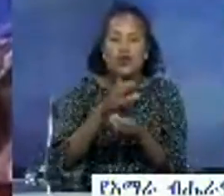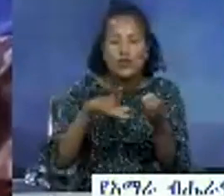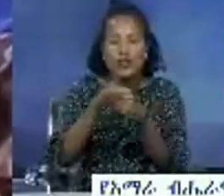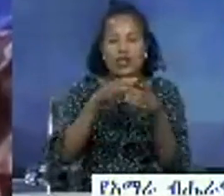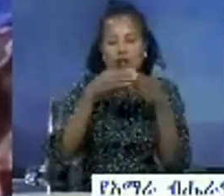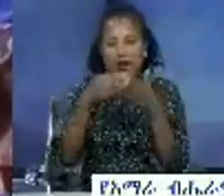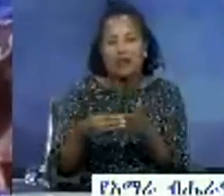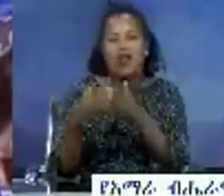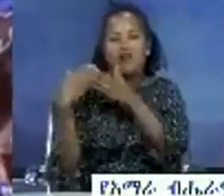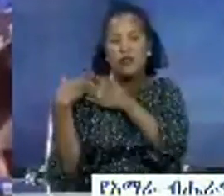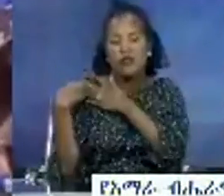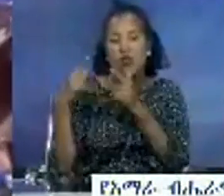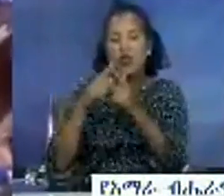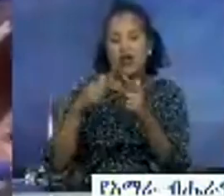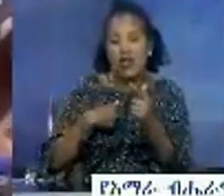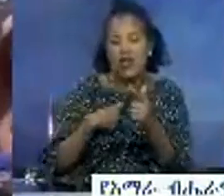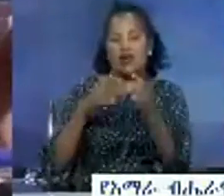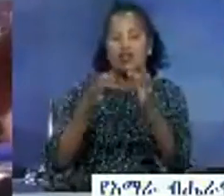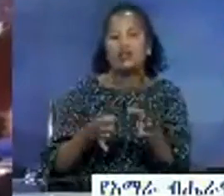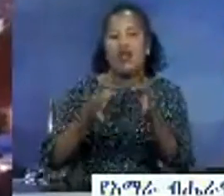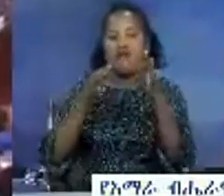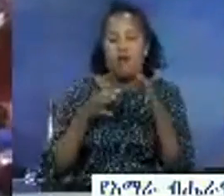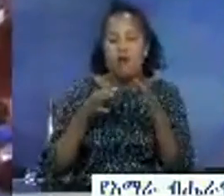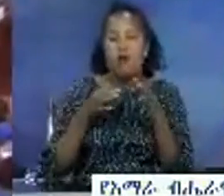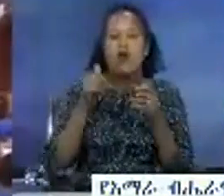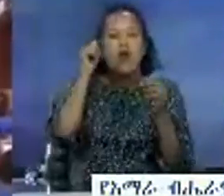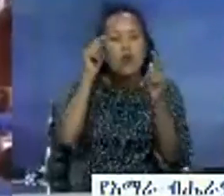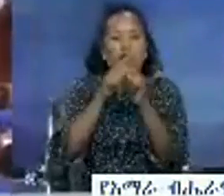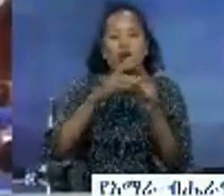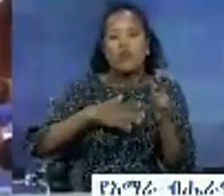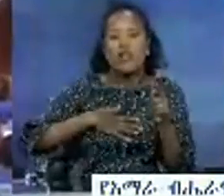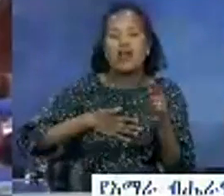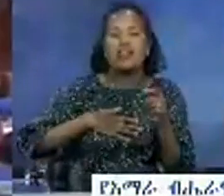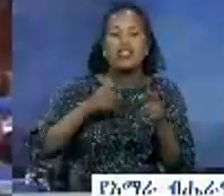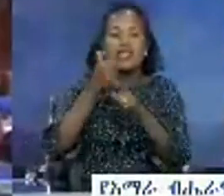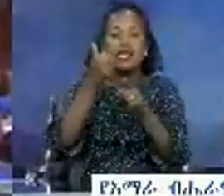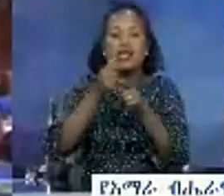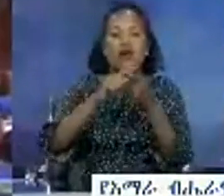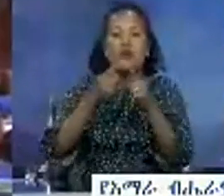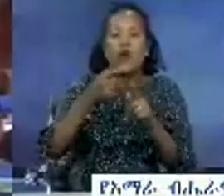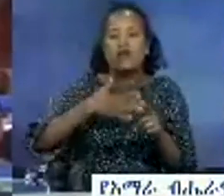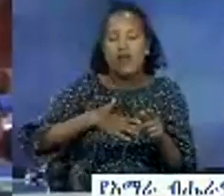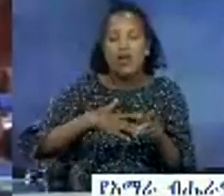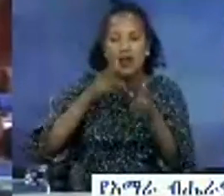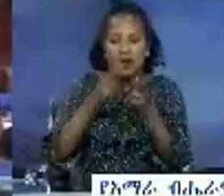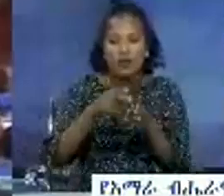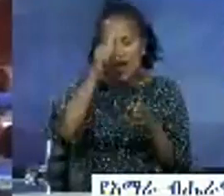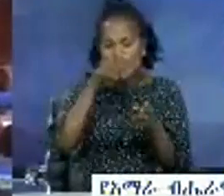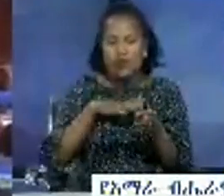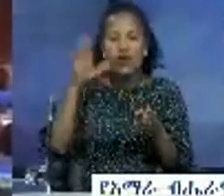የመምራት ኃላፊነቱን ወደ እኔ ያስተላለፈው ወንድሜና የትግል ጓዴ ክቡር አቶ ገዱ